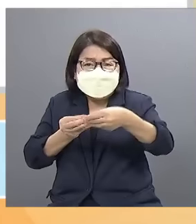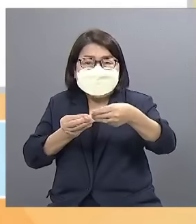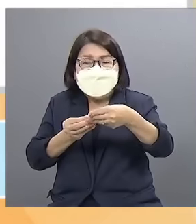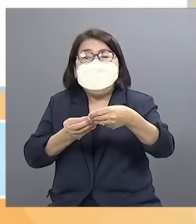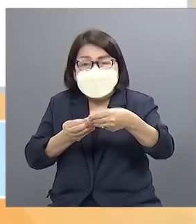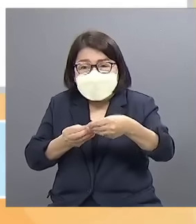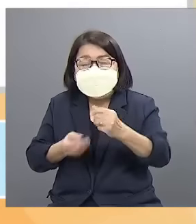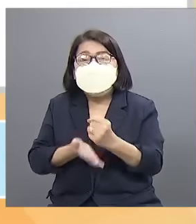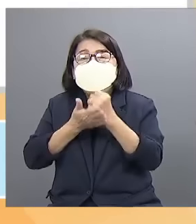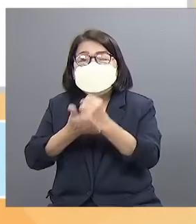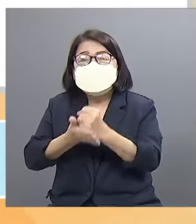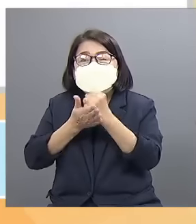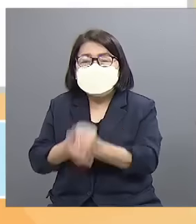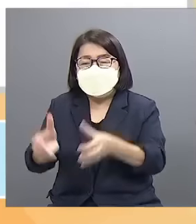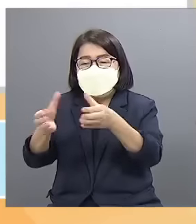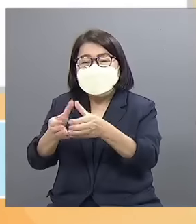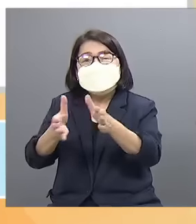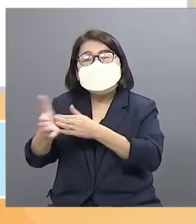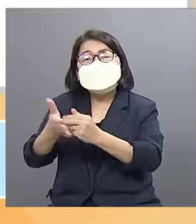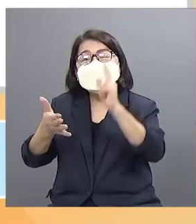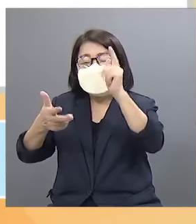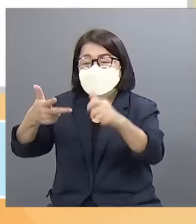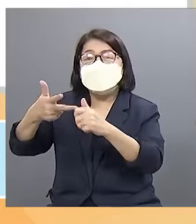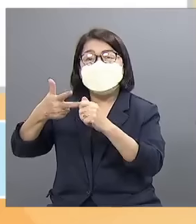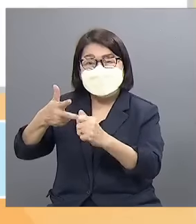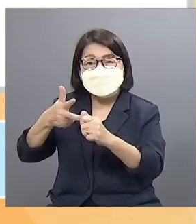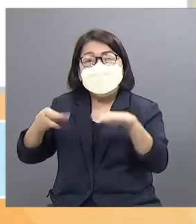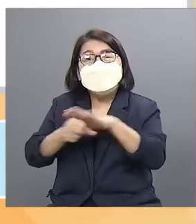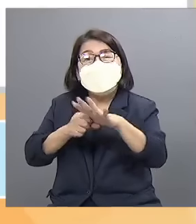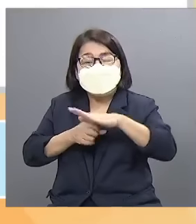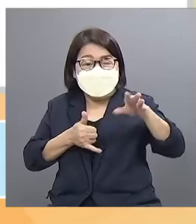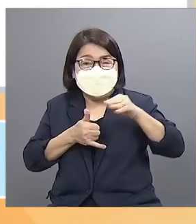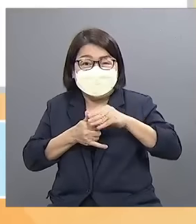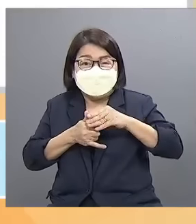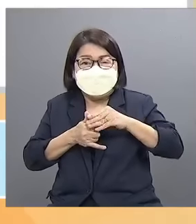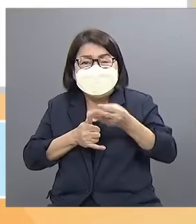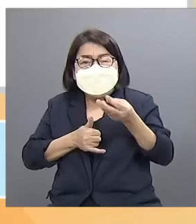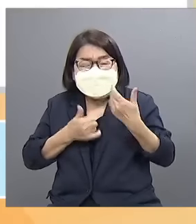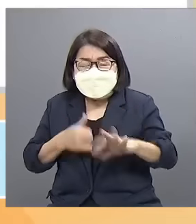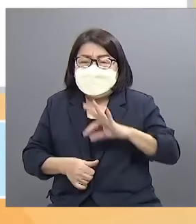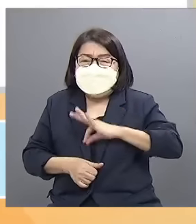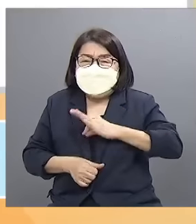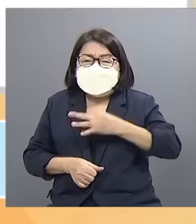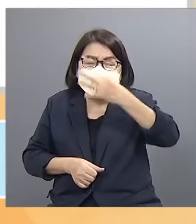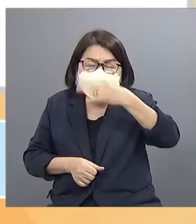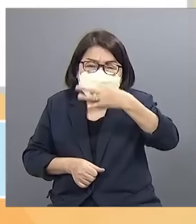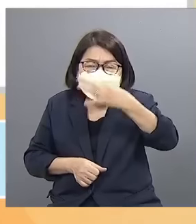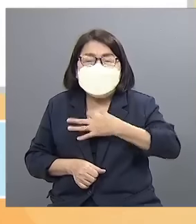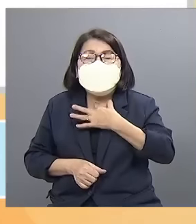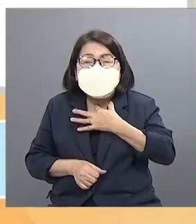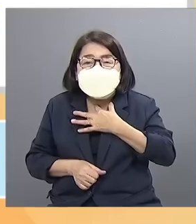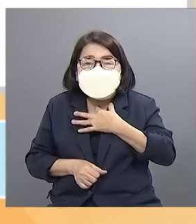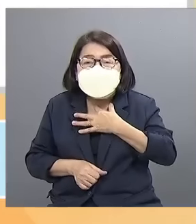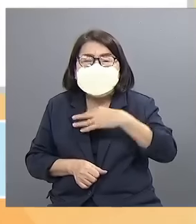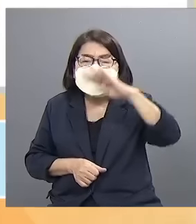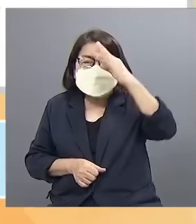กุมสิเขียว อาการไม่มากเร็กน้อย รักษาตามอาการ ร่มกัสอบช. ใ